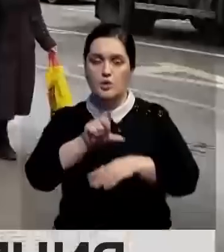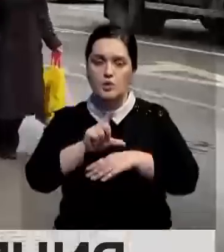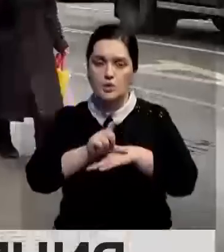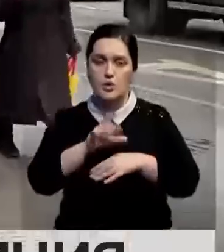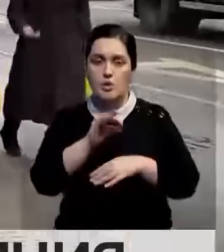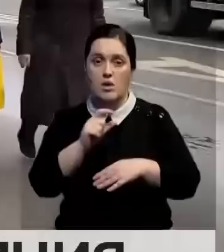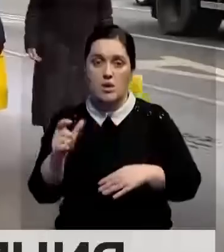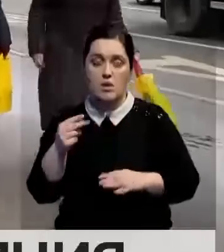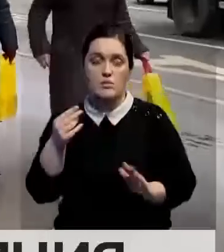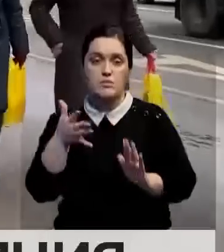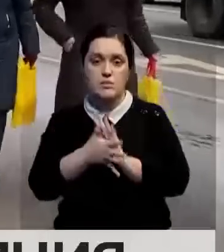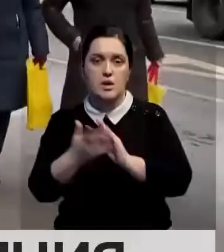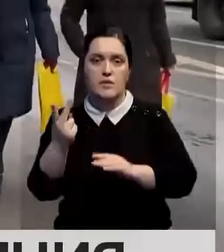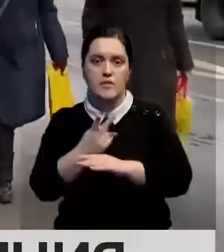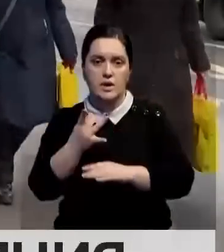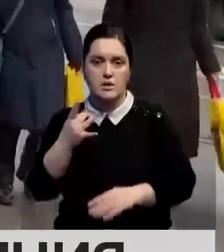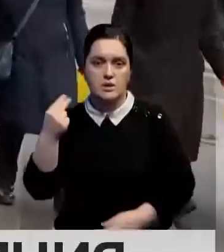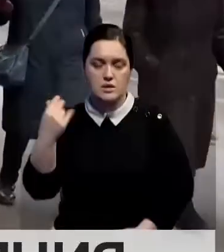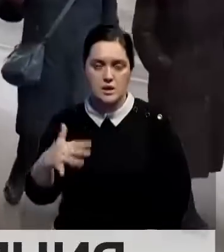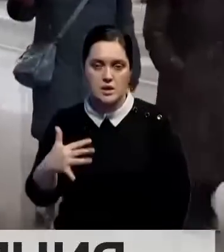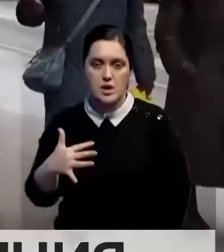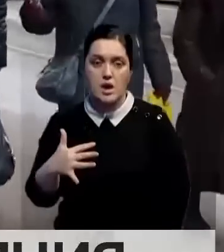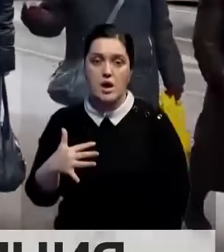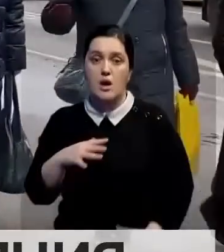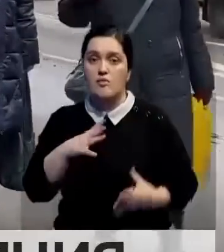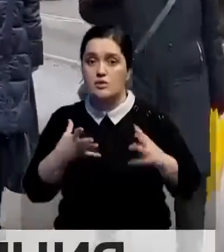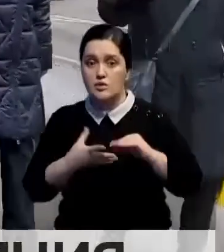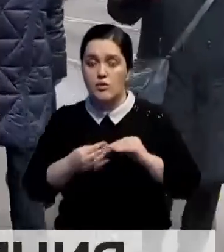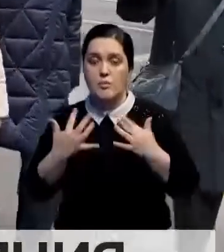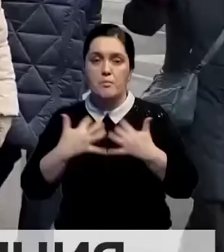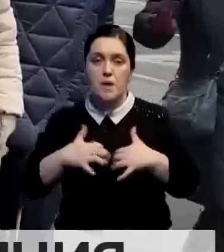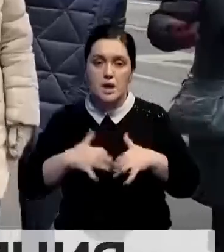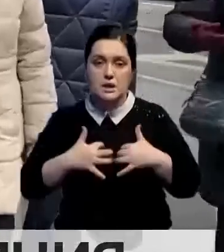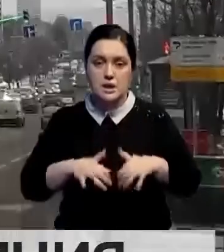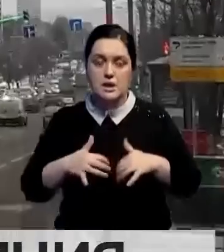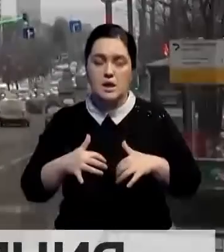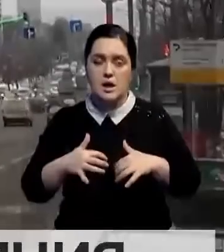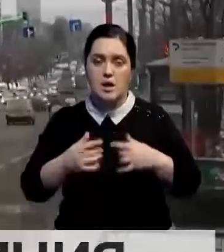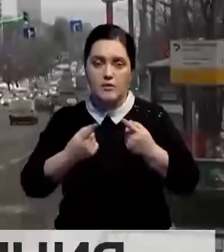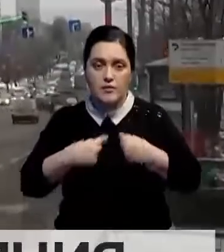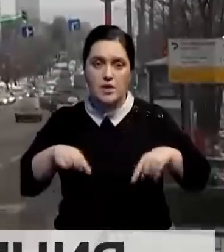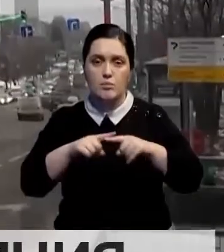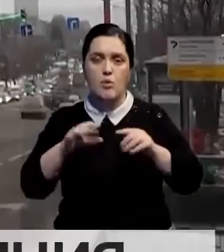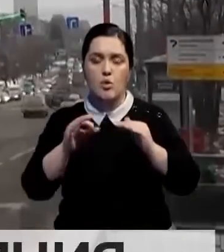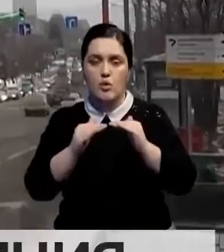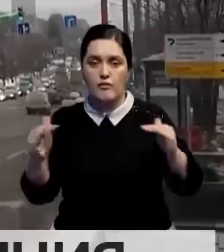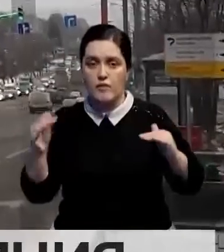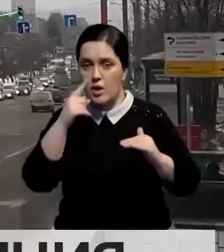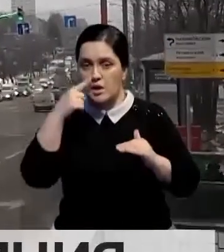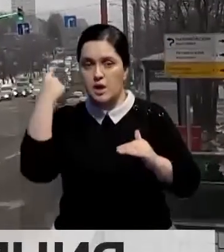Эмираты теперь обойдется в 2 раза дороже. Всего же, по оценкам статистического ведомства, официально годовая инфляция в